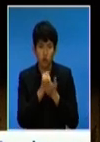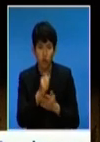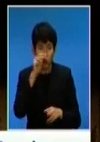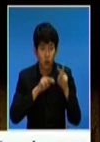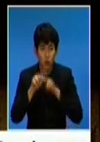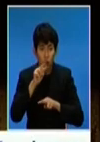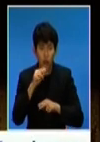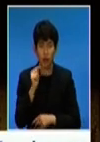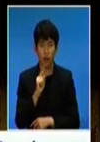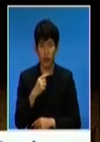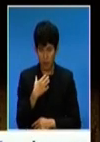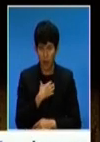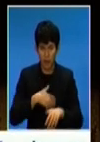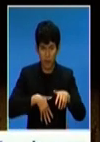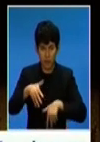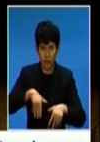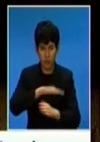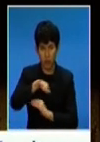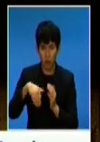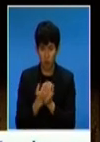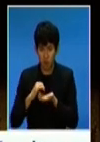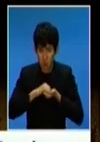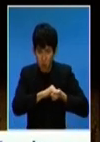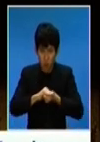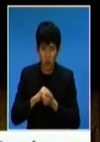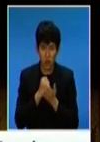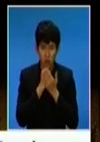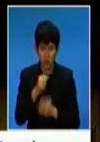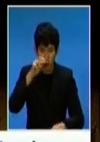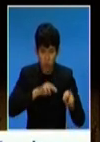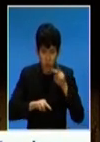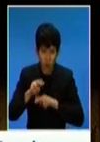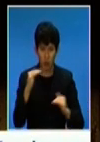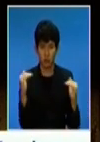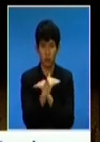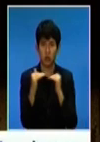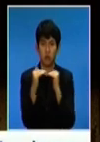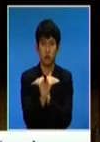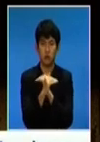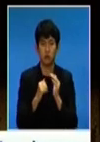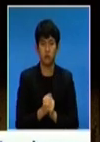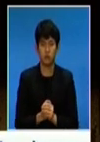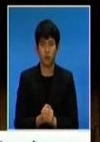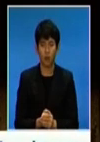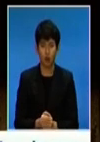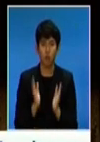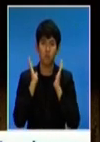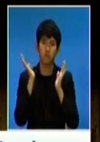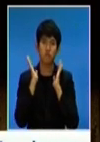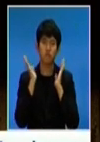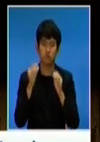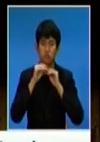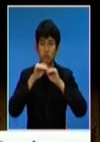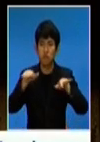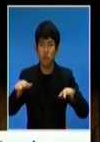ที่เราจะให้ทุกคนมีส่วนร่วมในการสร้างวินัยจราจรเรารณรงค์ก่อนไฟ